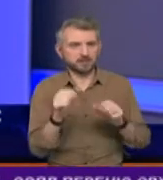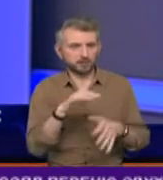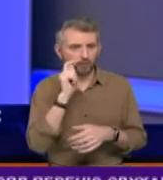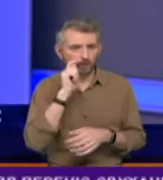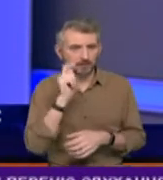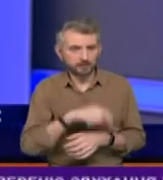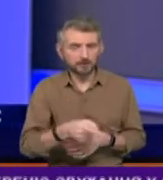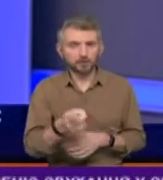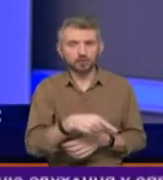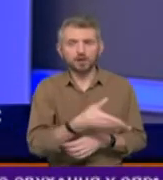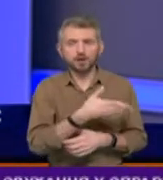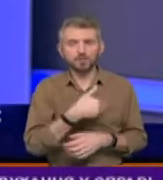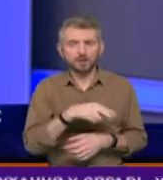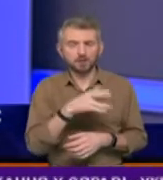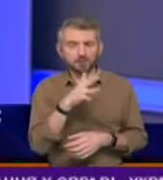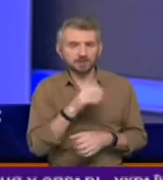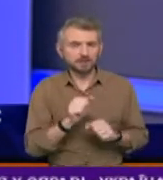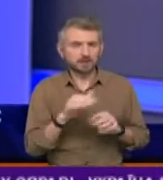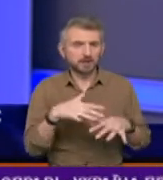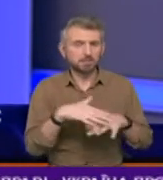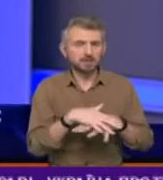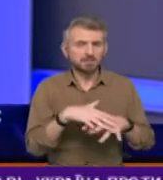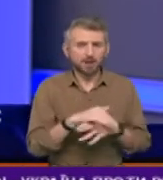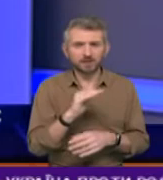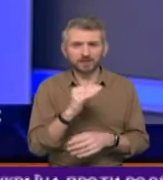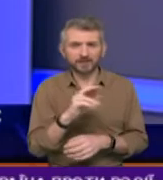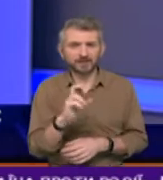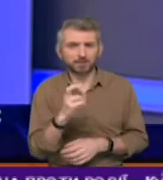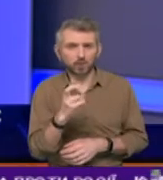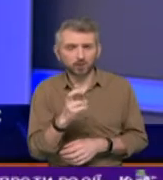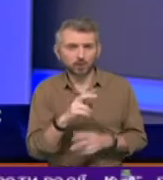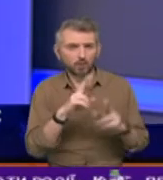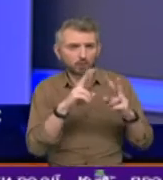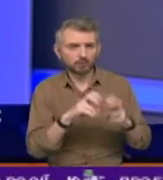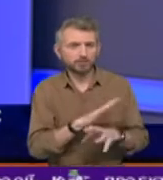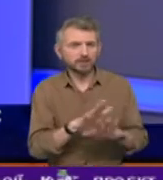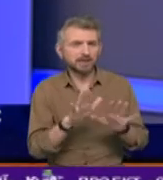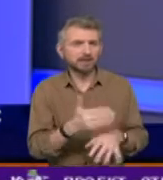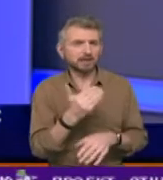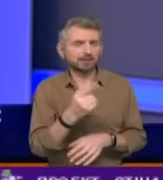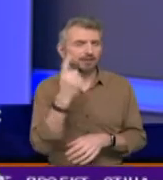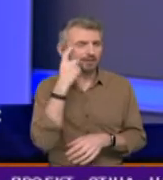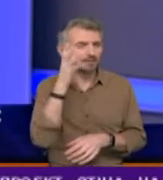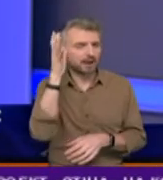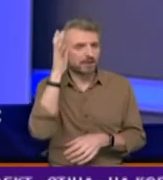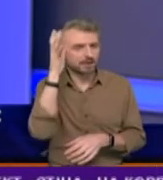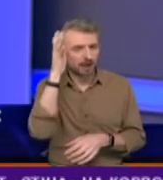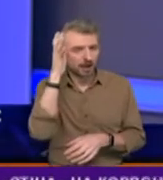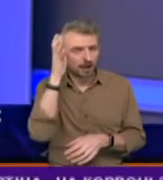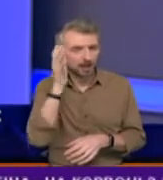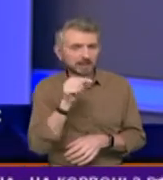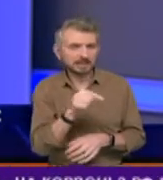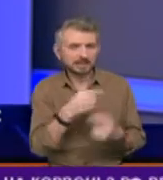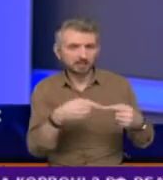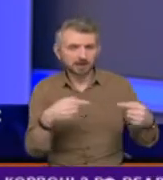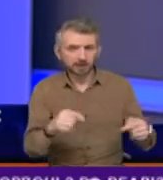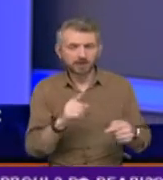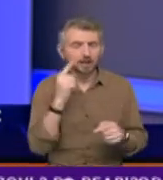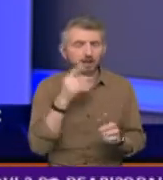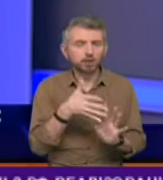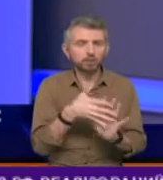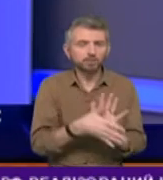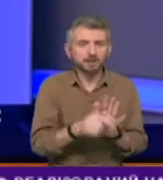10 років змінювалися навіть ну, перелік спеціальностей галузей, можливо, цієї спеціальності взагалі немає, або, можливо, вона називається по-іншому, або, можливо, вона